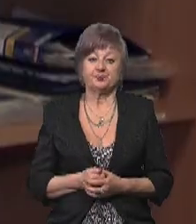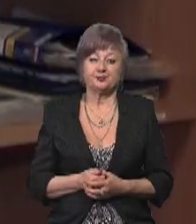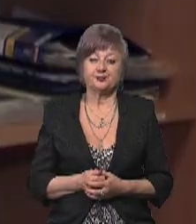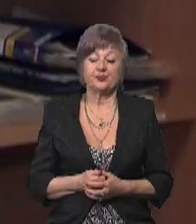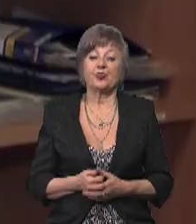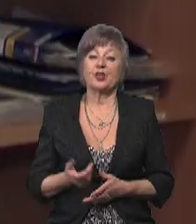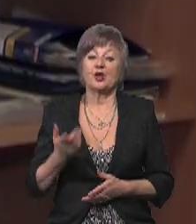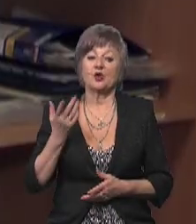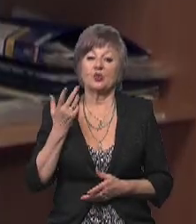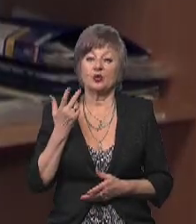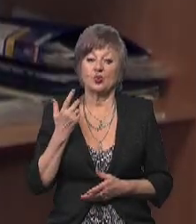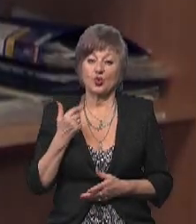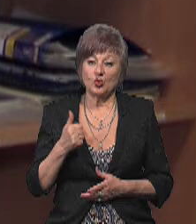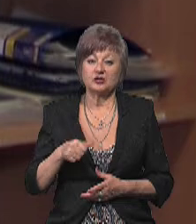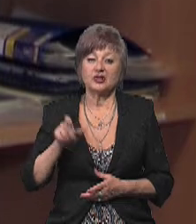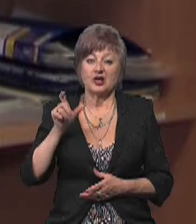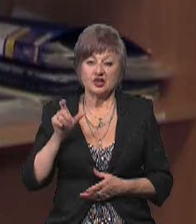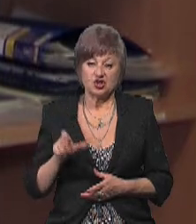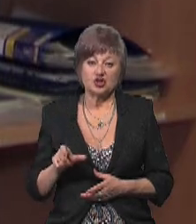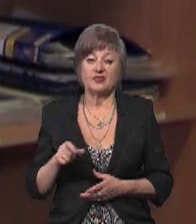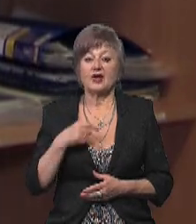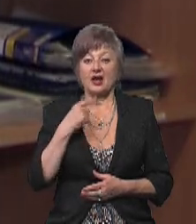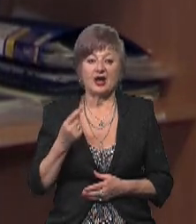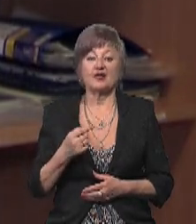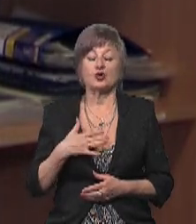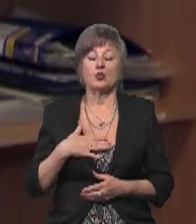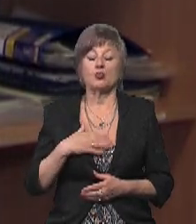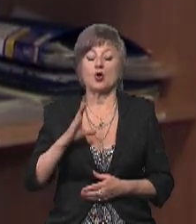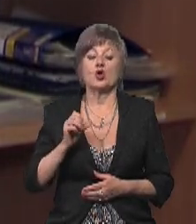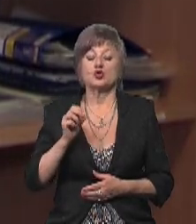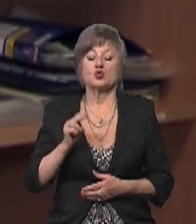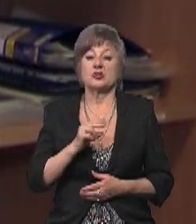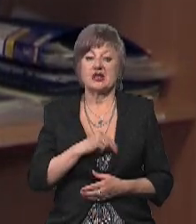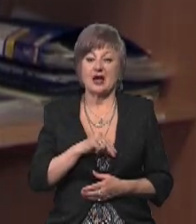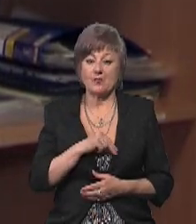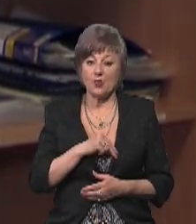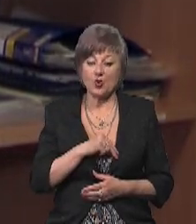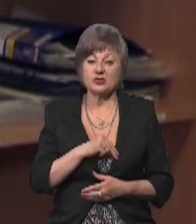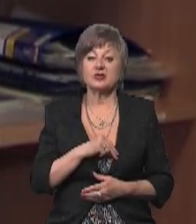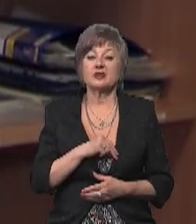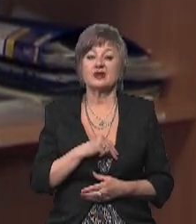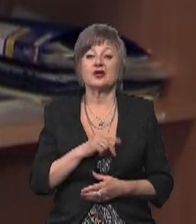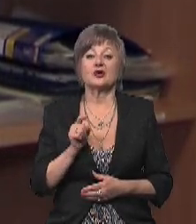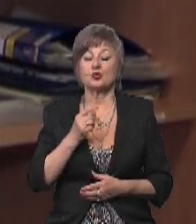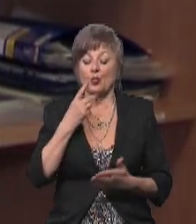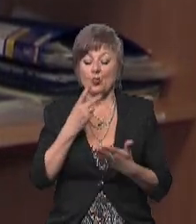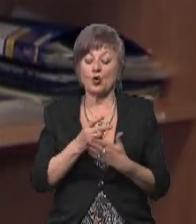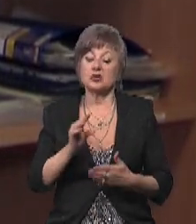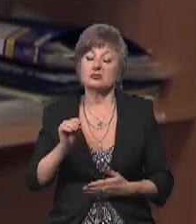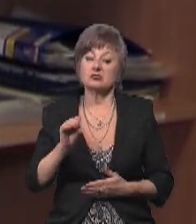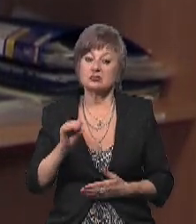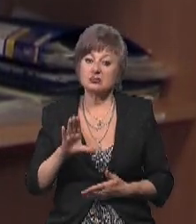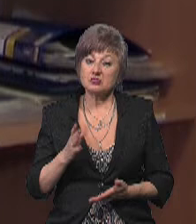Коли людини представляються соціальним працівником, робітником, пропонувати, щоб вони показали своє